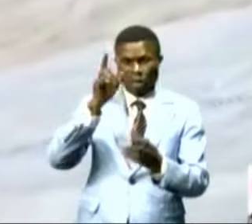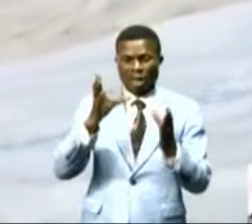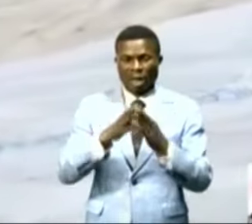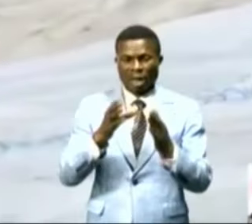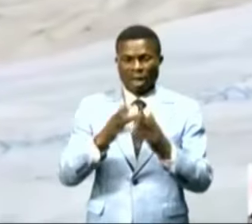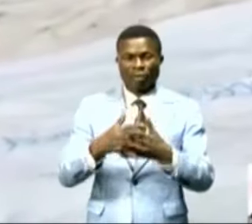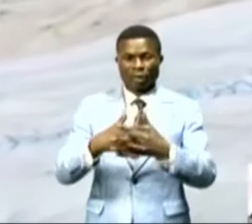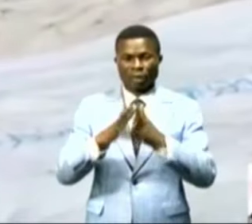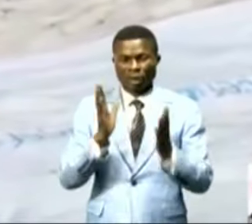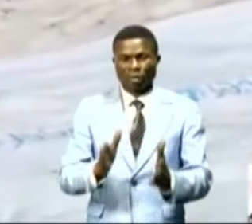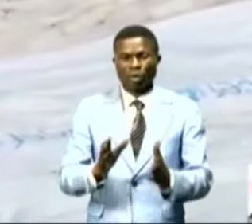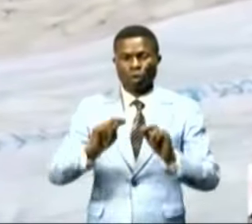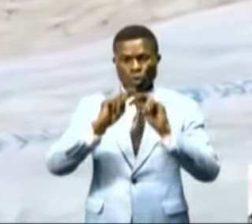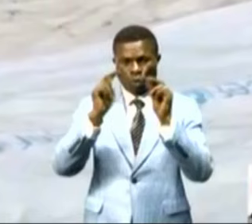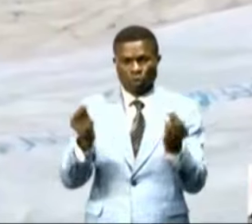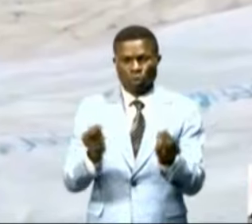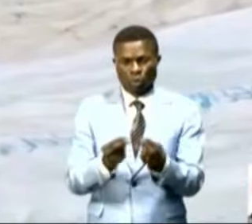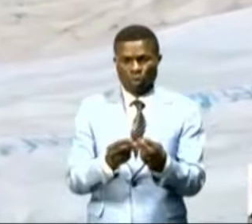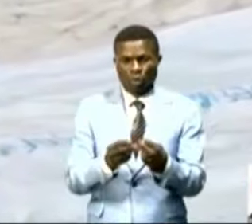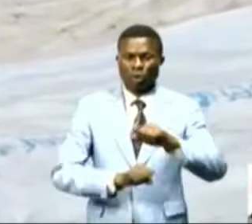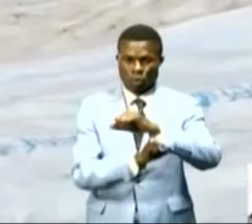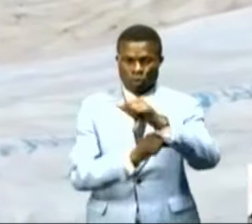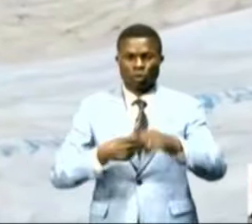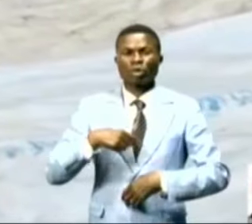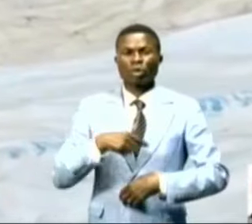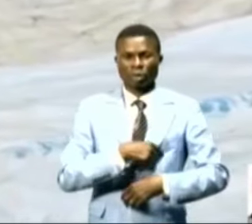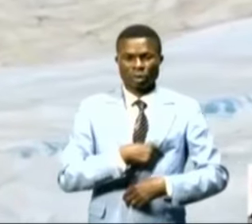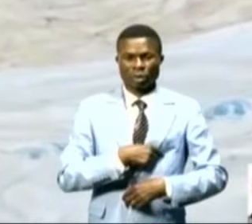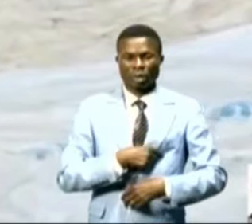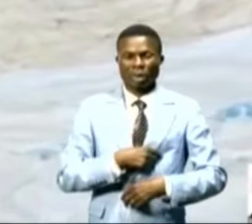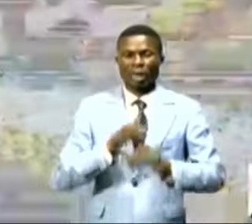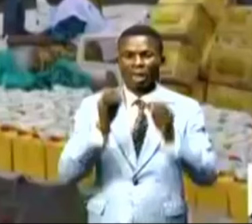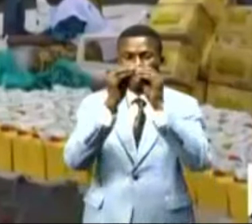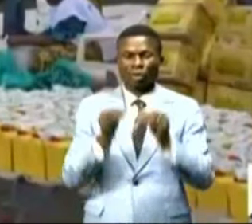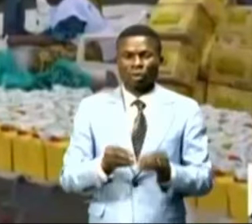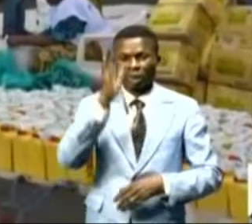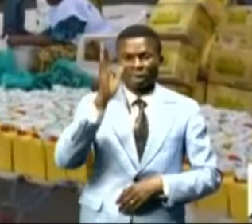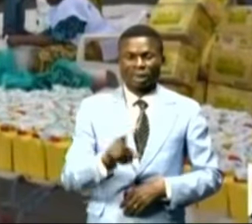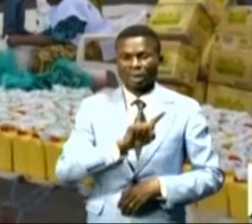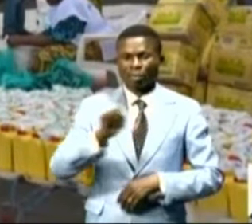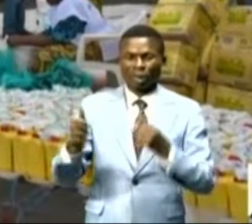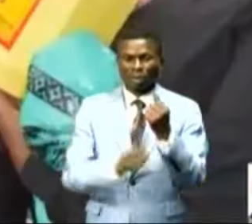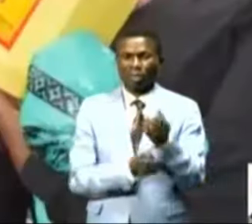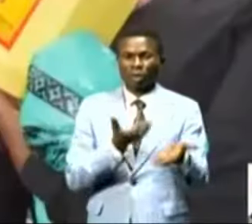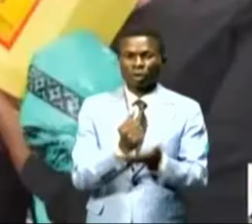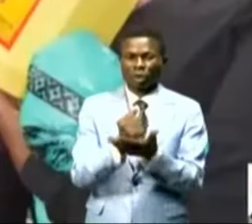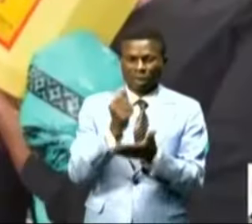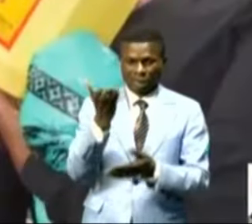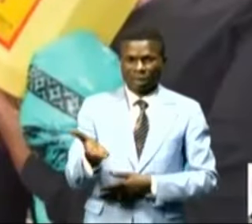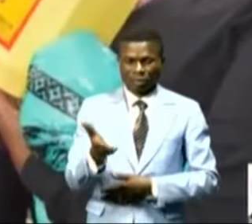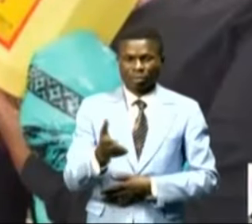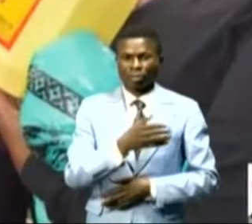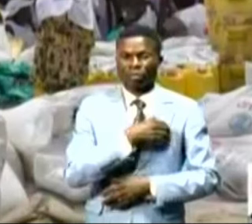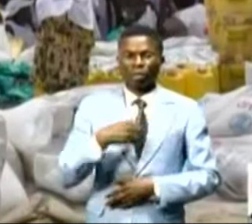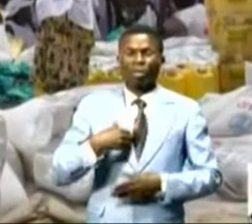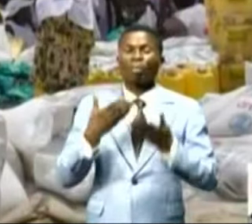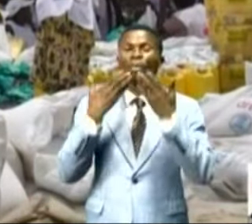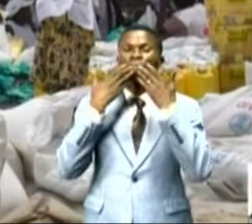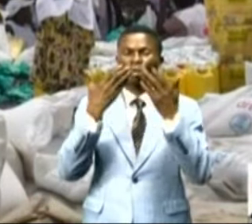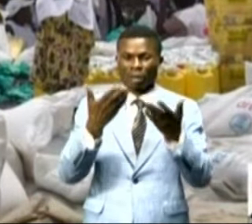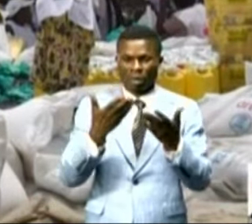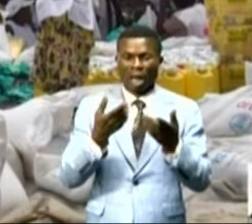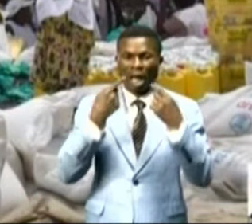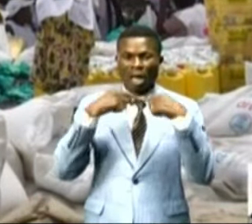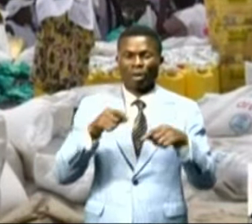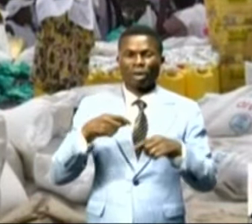partenaires du mouvement qui nous accompagnent, d'atteindre au moins 500 000 personnes. Madame Gloria, merci. Je rappelle